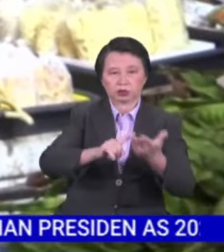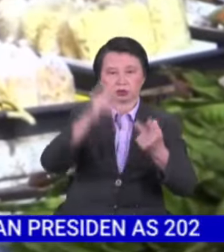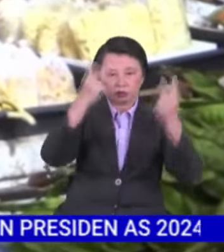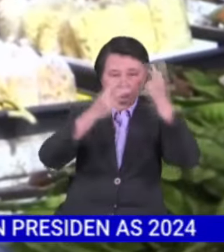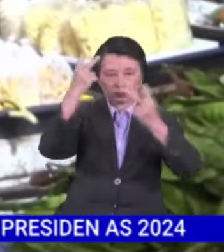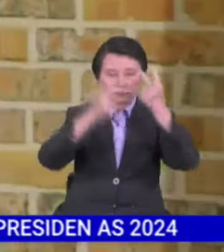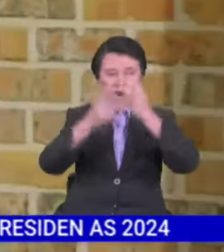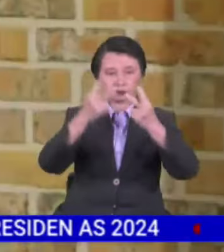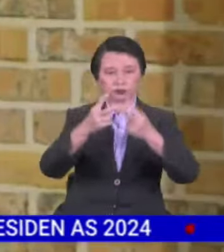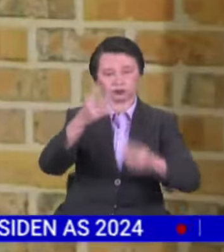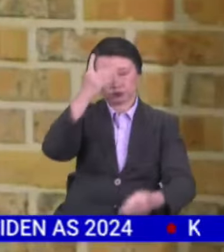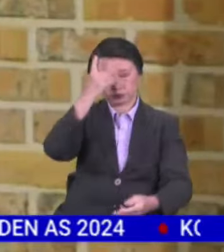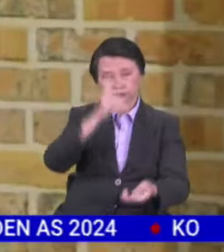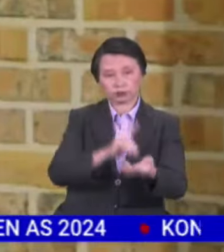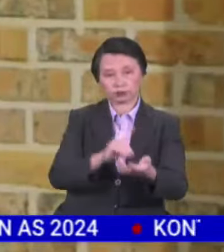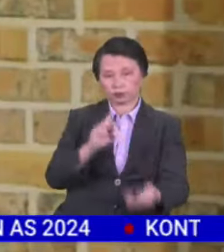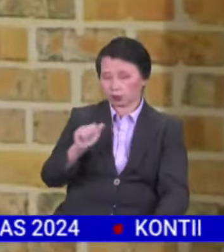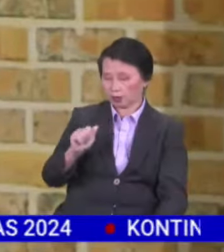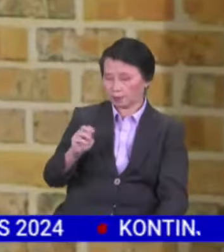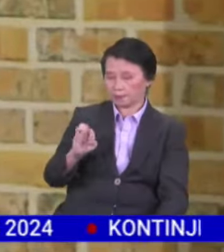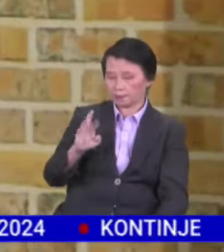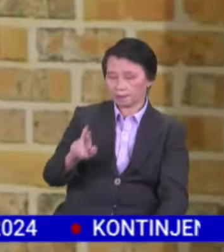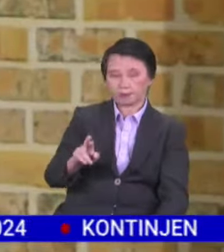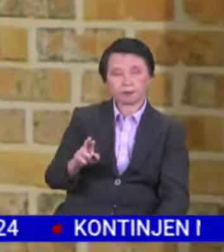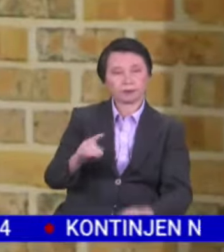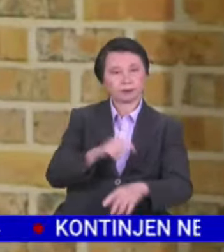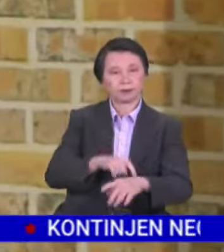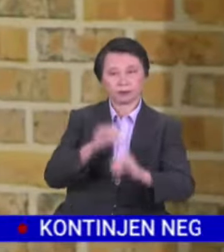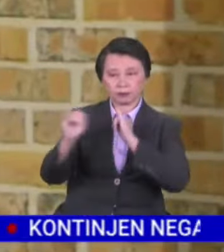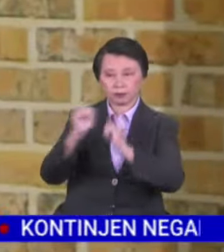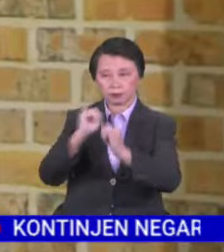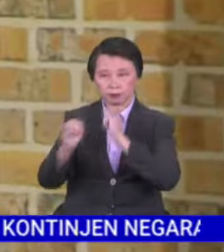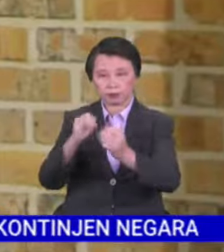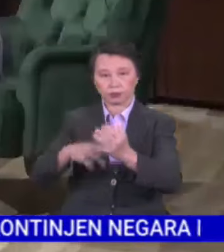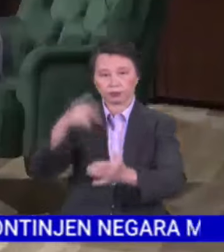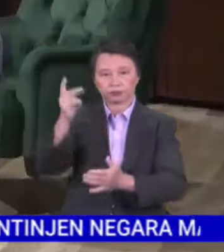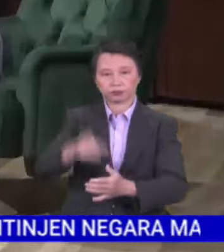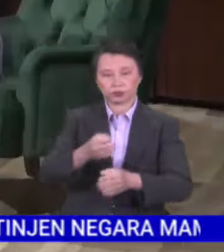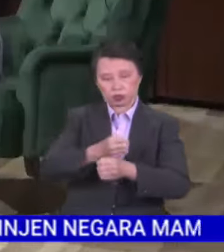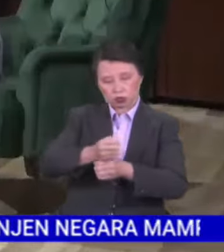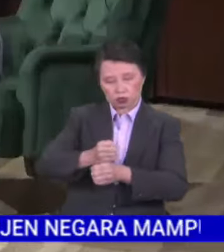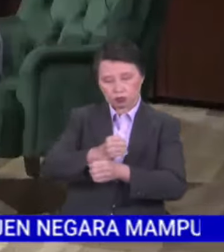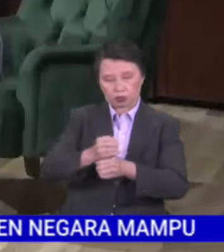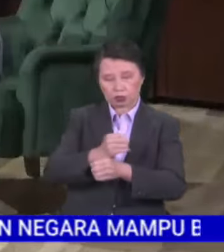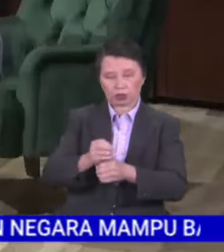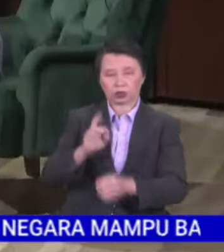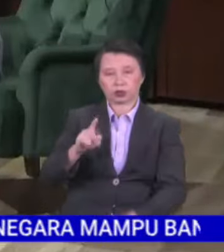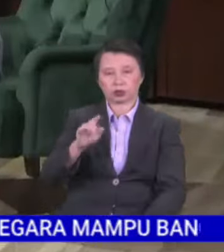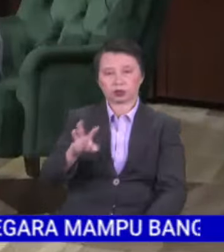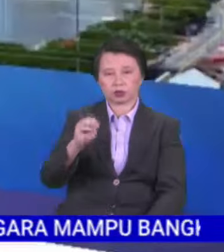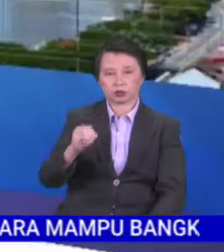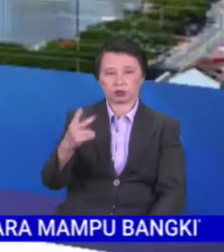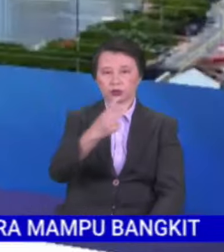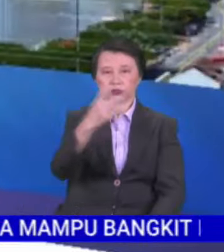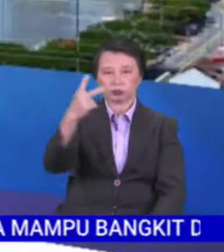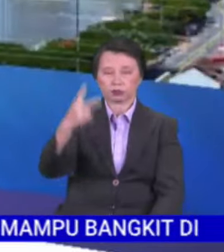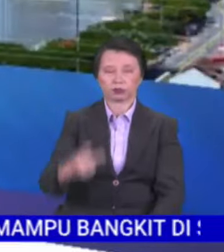pelancongan. Dato' Amar Awang Tengah berkata demikian semasa ditemu bual dalam program Kupa Kopi terbitan RTM di Kuching.